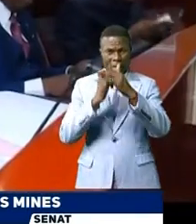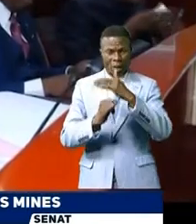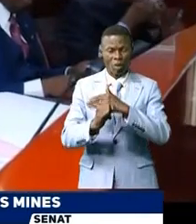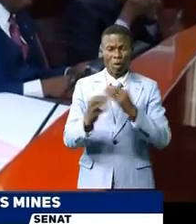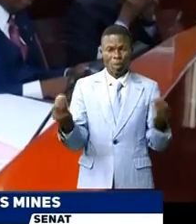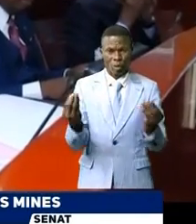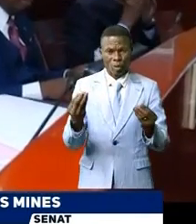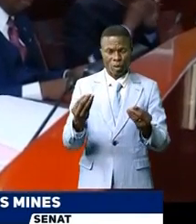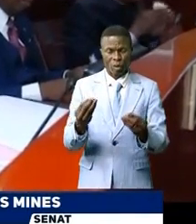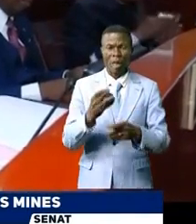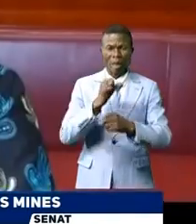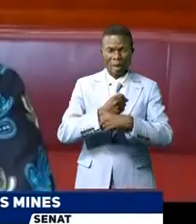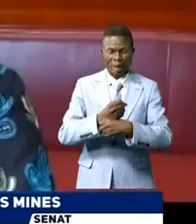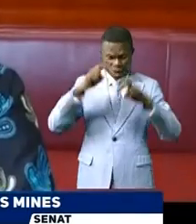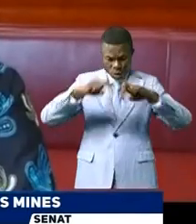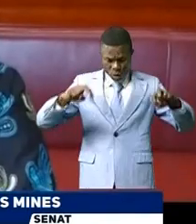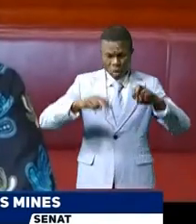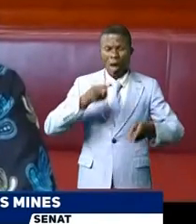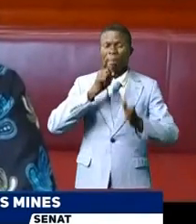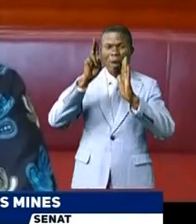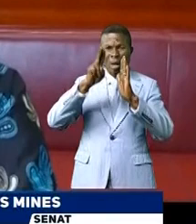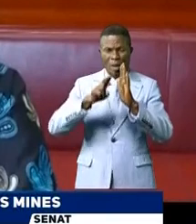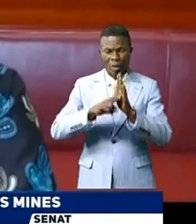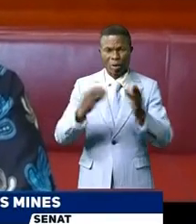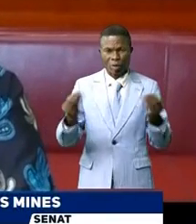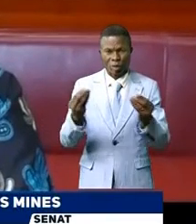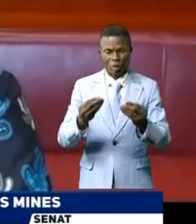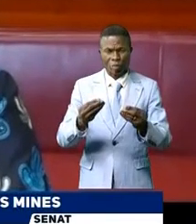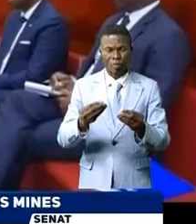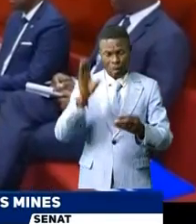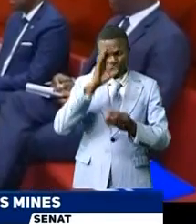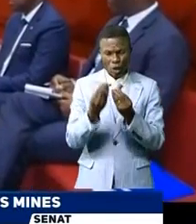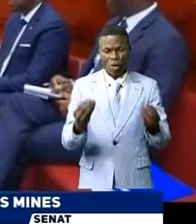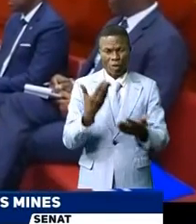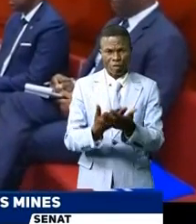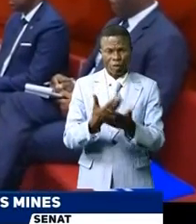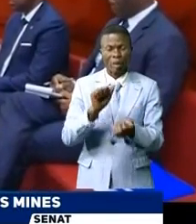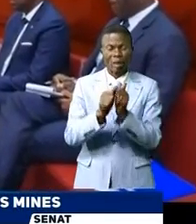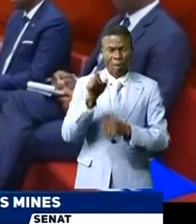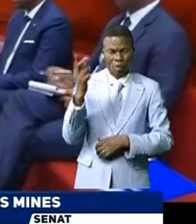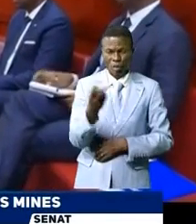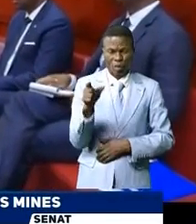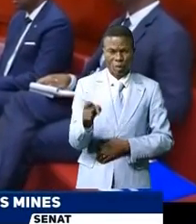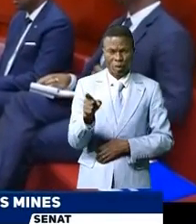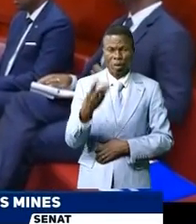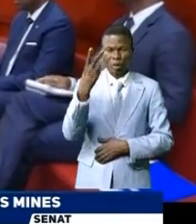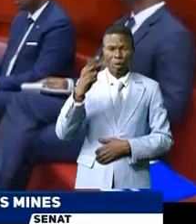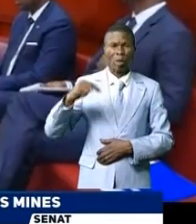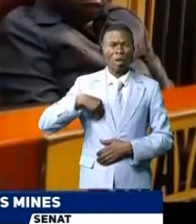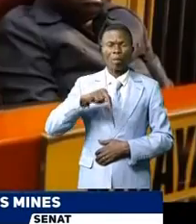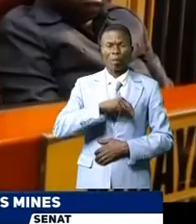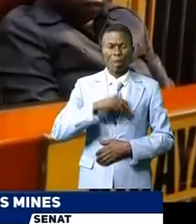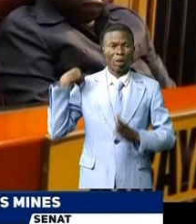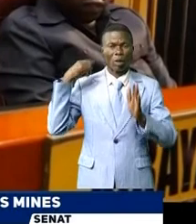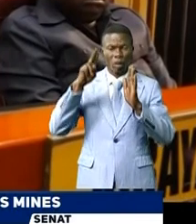vue de constituer des enquêtes parlementaires afin de vite trouver les solutions à ces situations. Deux membres du gouvernement